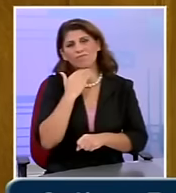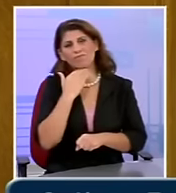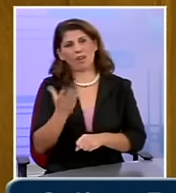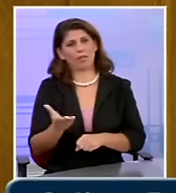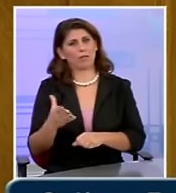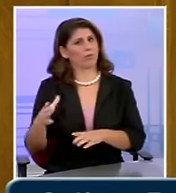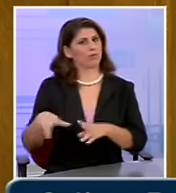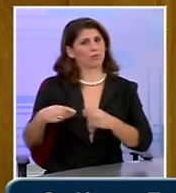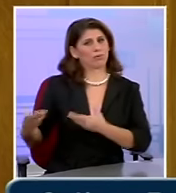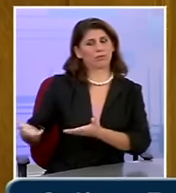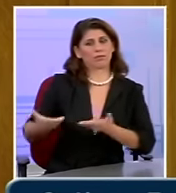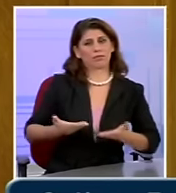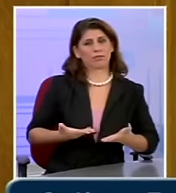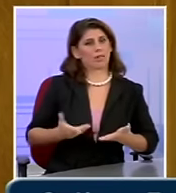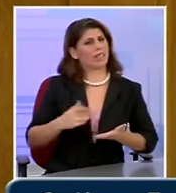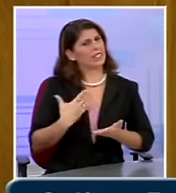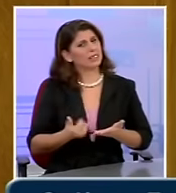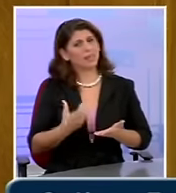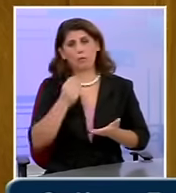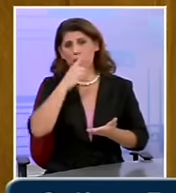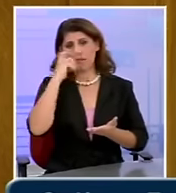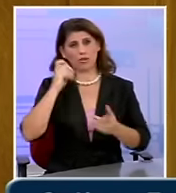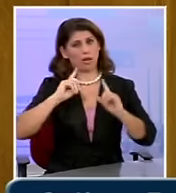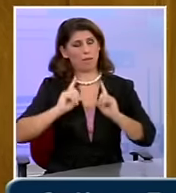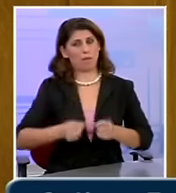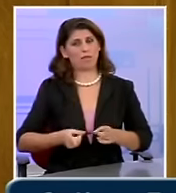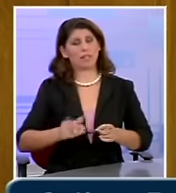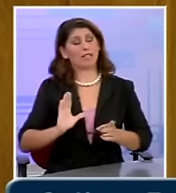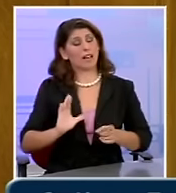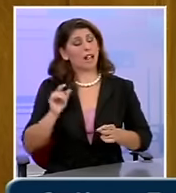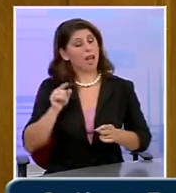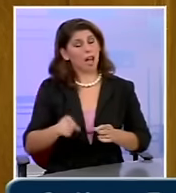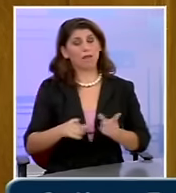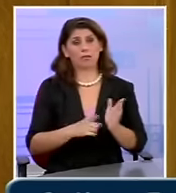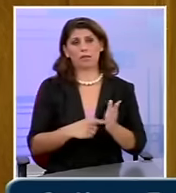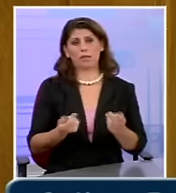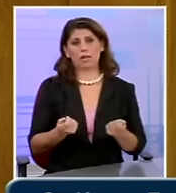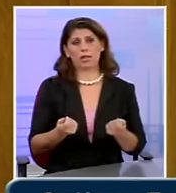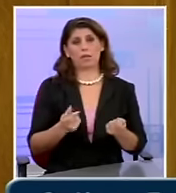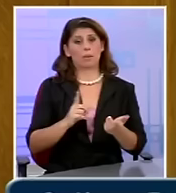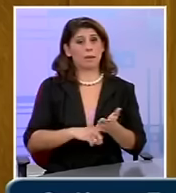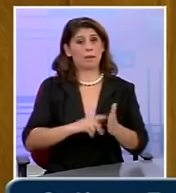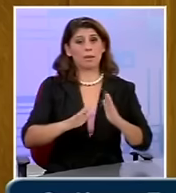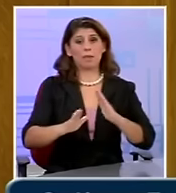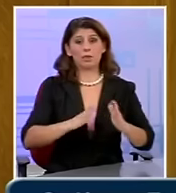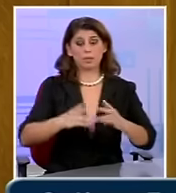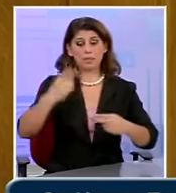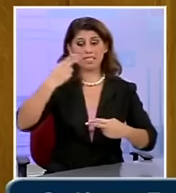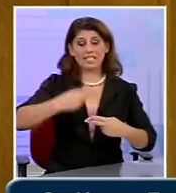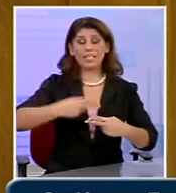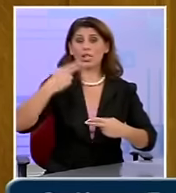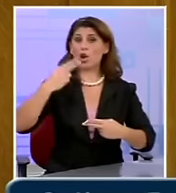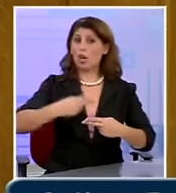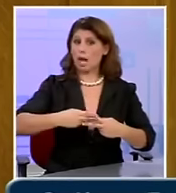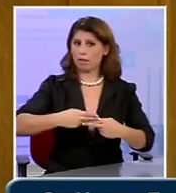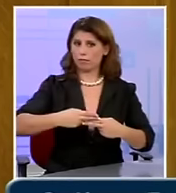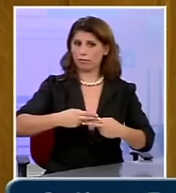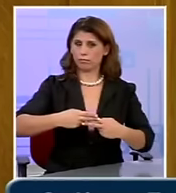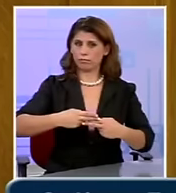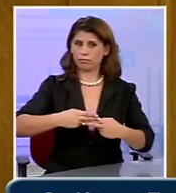τους υποδεχτούμε. Είναι δύσκολη απόφαση, αλλά αυτό πρέπει να κάνουμε. Πρέπει να προστατεύσουμε τα σύνορά μας